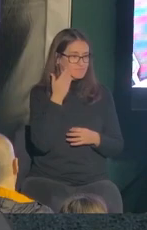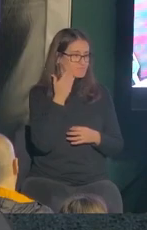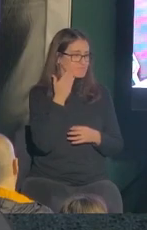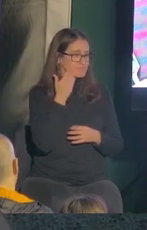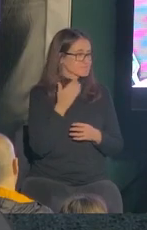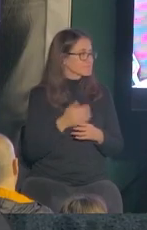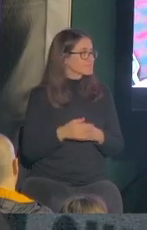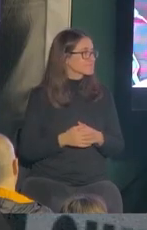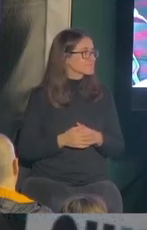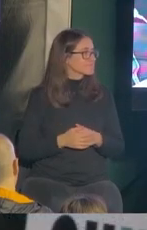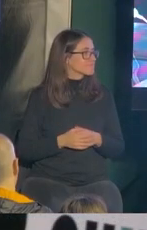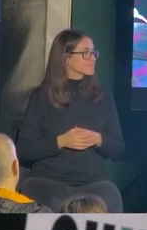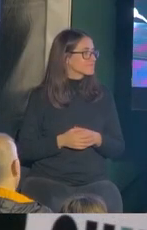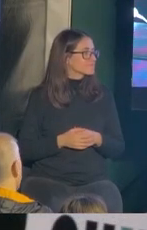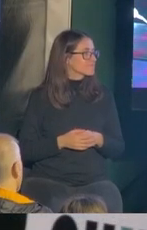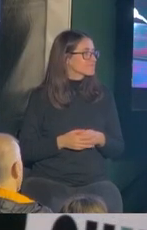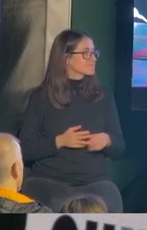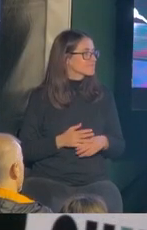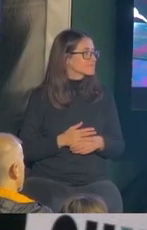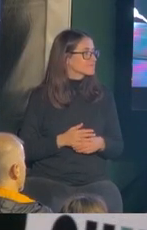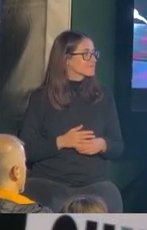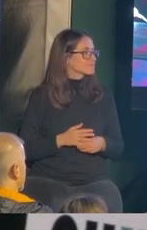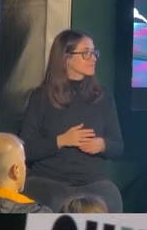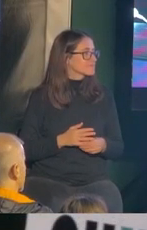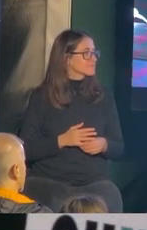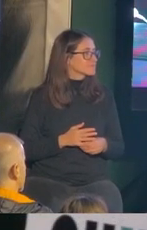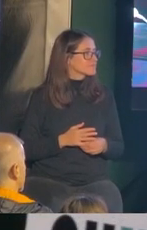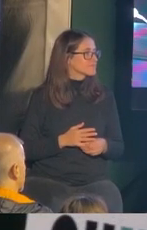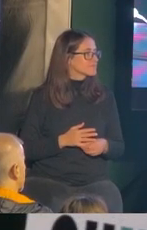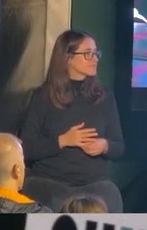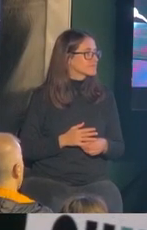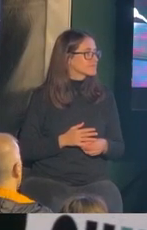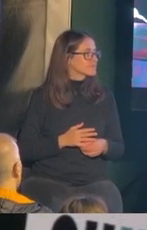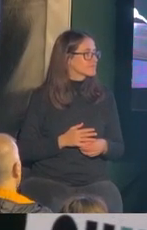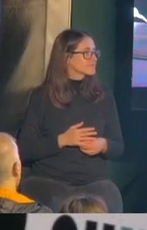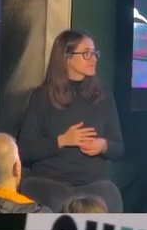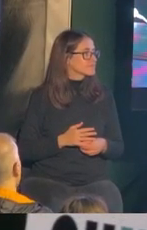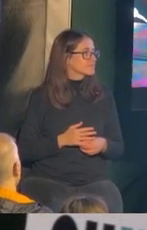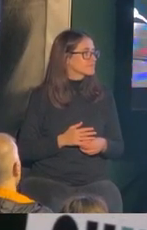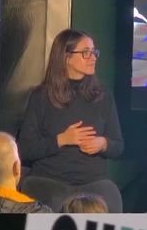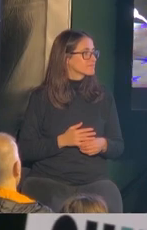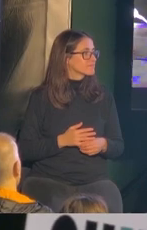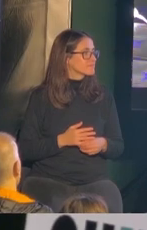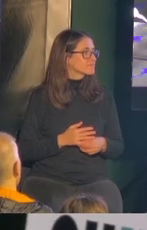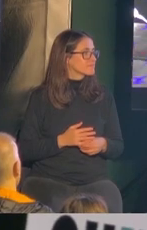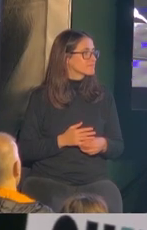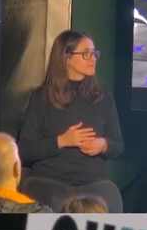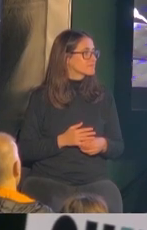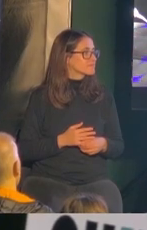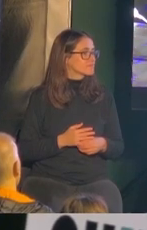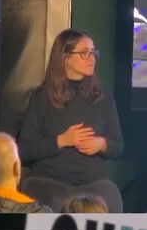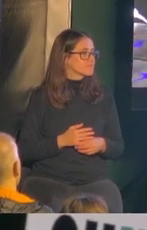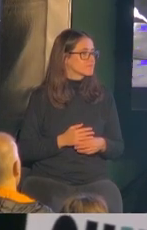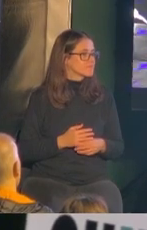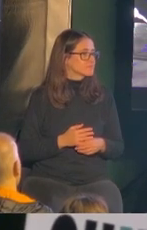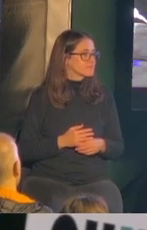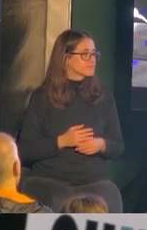Que no sé com... Ah, que és tàctil? Ah, espera, que igual sí.